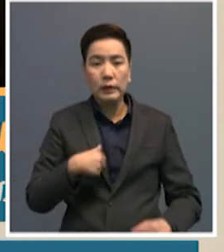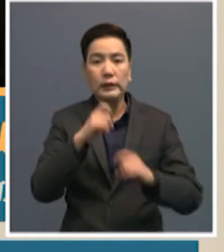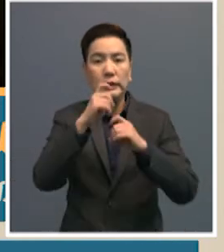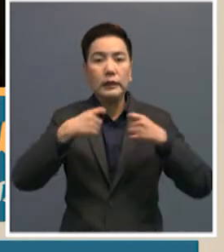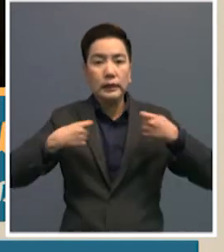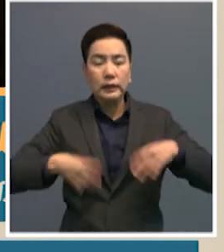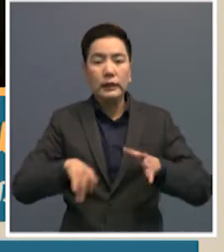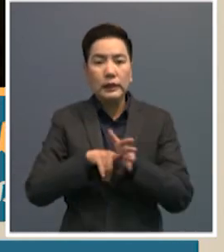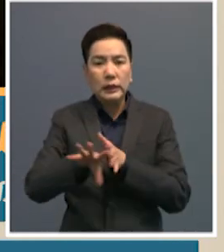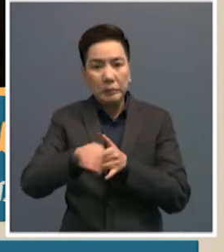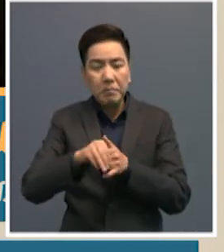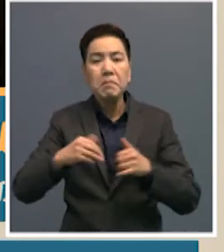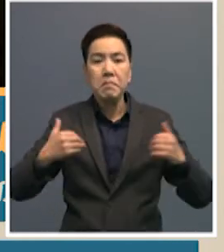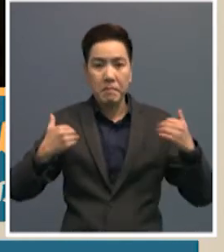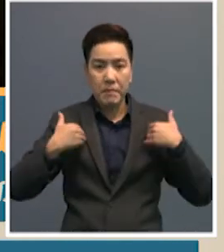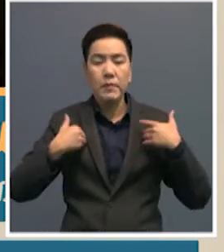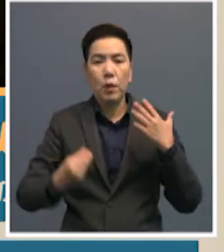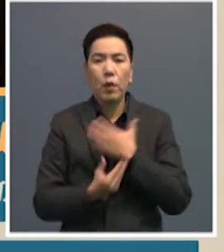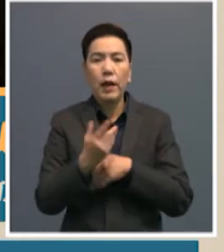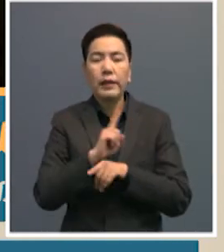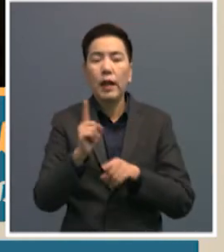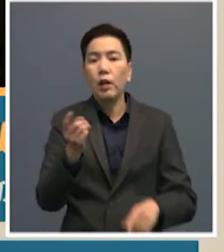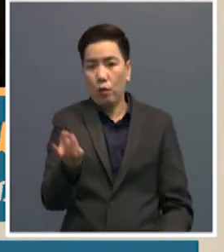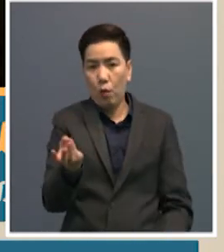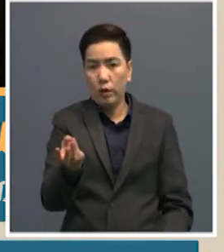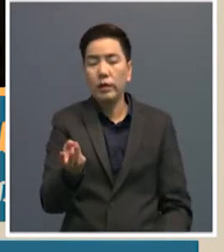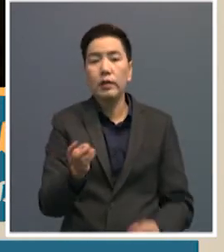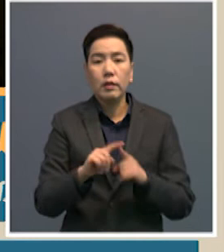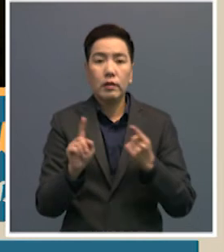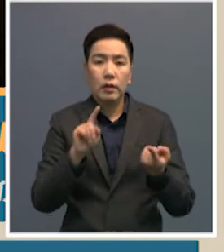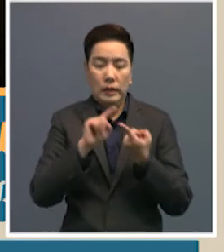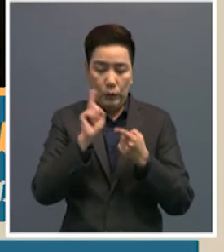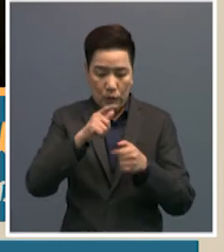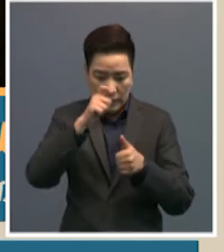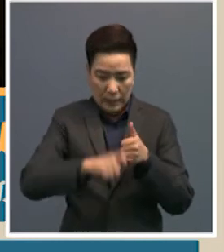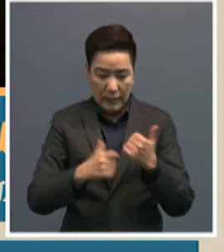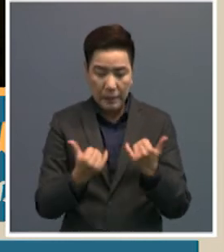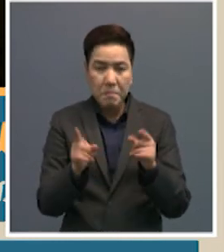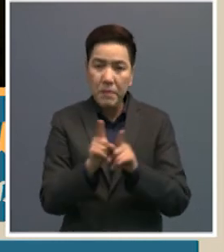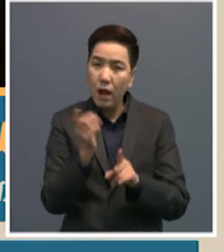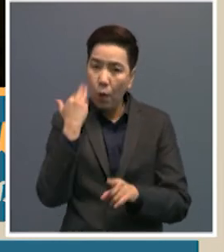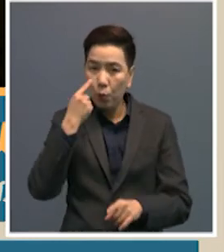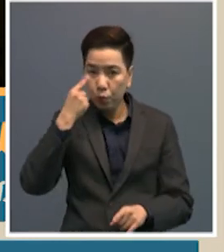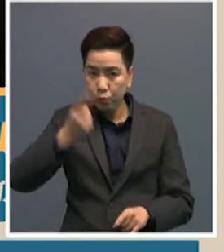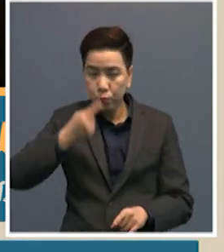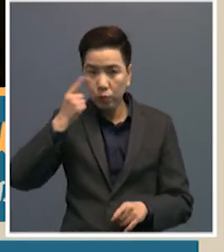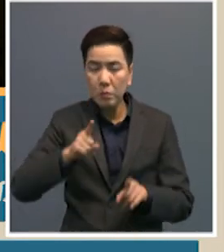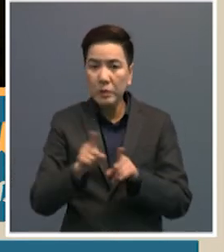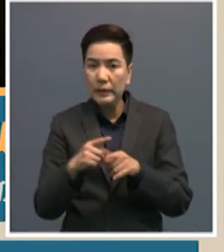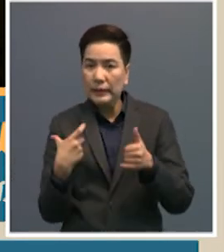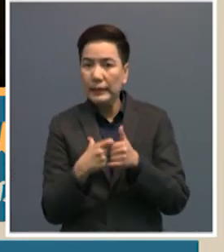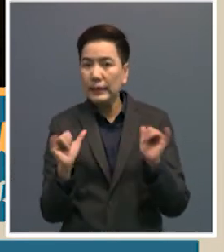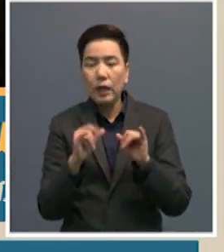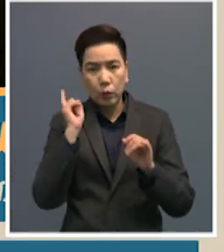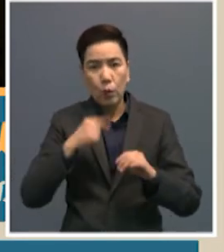เสี่ยงที่ไอเดียอยู่ได้บ้างจะน้อยลงกว่าไม่ติดจึงควรจะปฏิบัติตัวในช่วงนี้ให้เหมือนเดิมไปก่อนจะเหมือนไม่ได้กิน